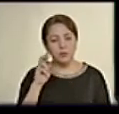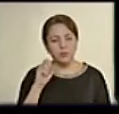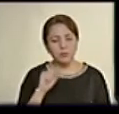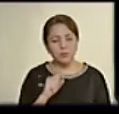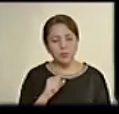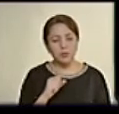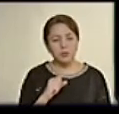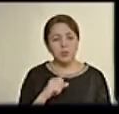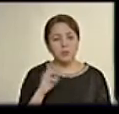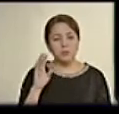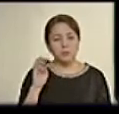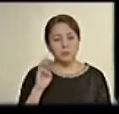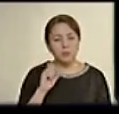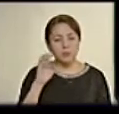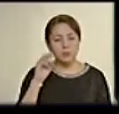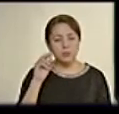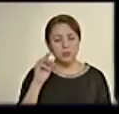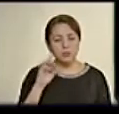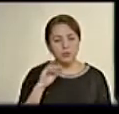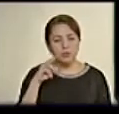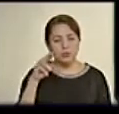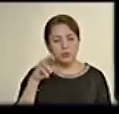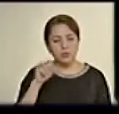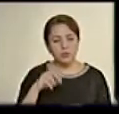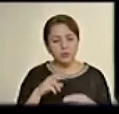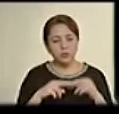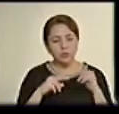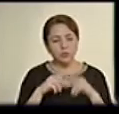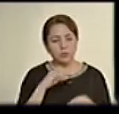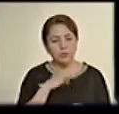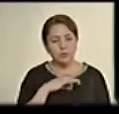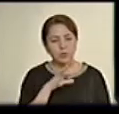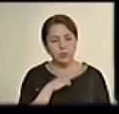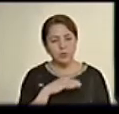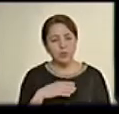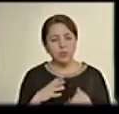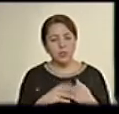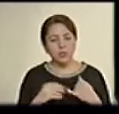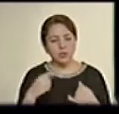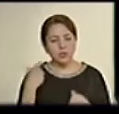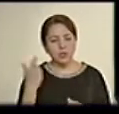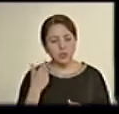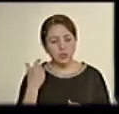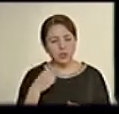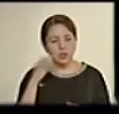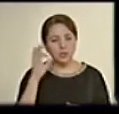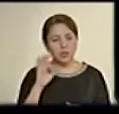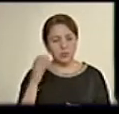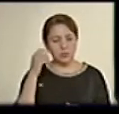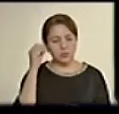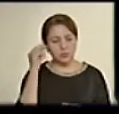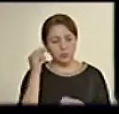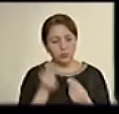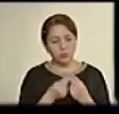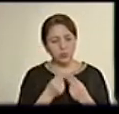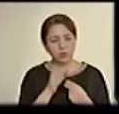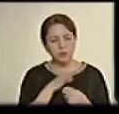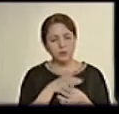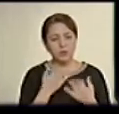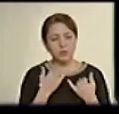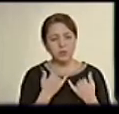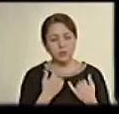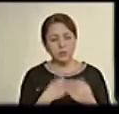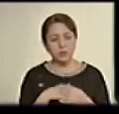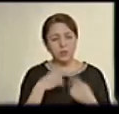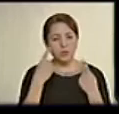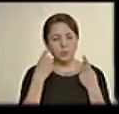bunyod etishga ishlatilgan ekan. Demak, yer egaligi haqida ham sizga bilim paydo bo'ldimi aziz o'quvchilar? Endi keling,